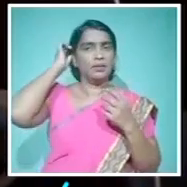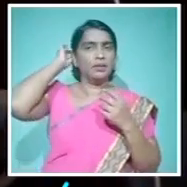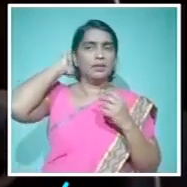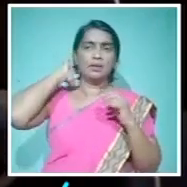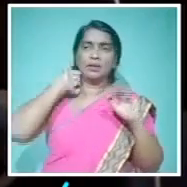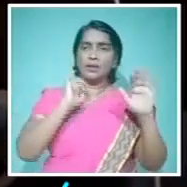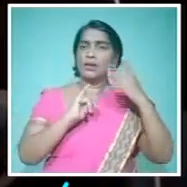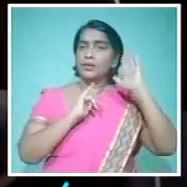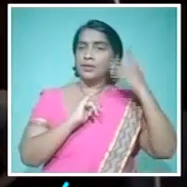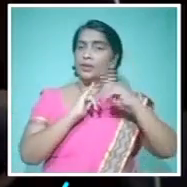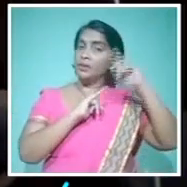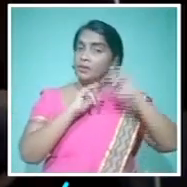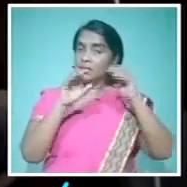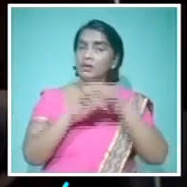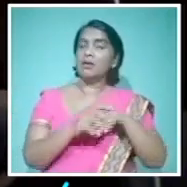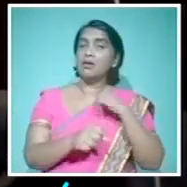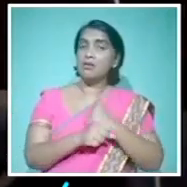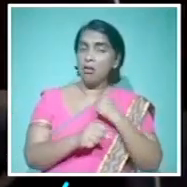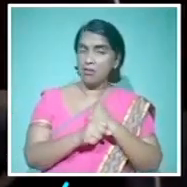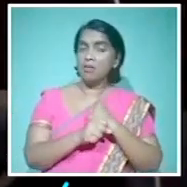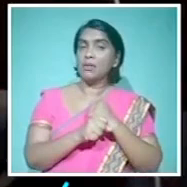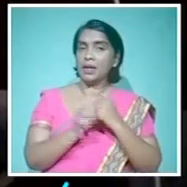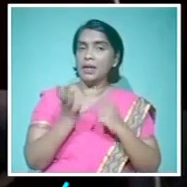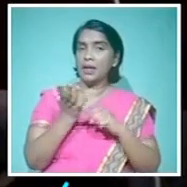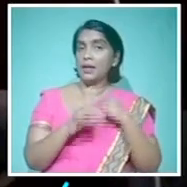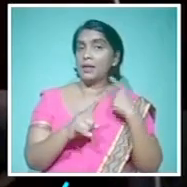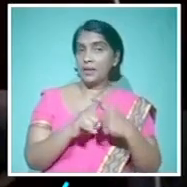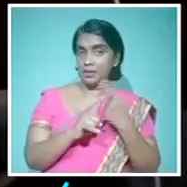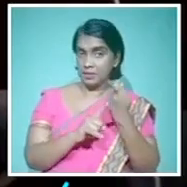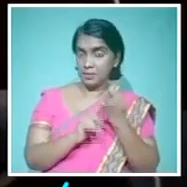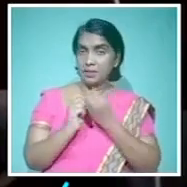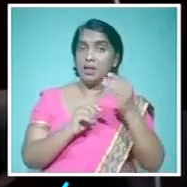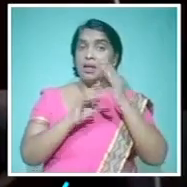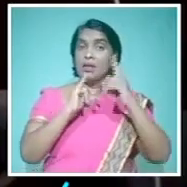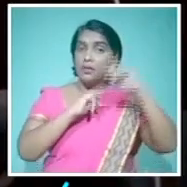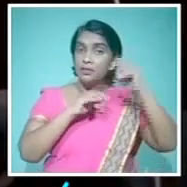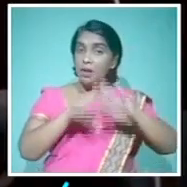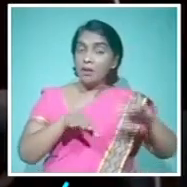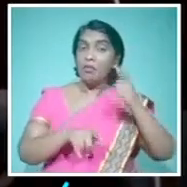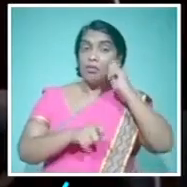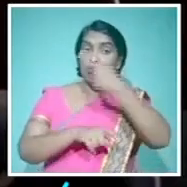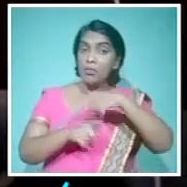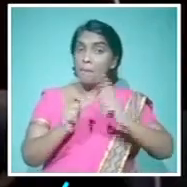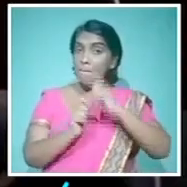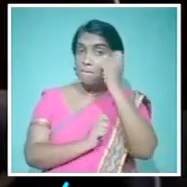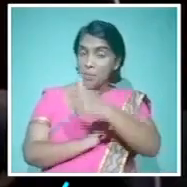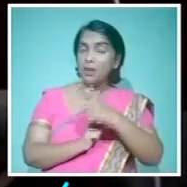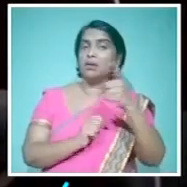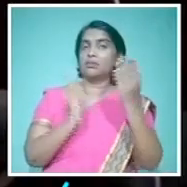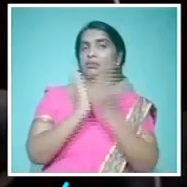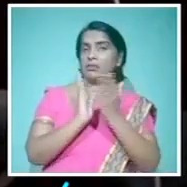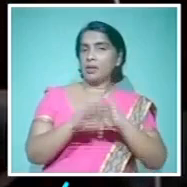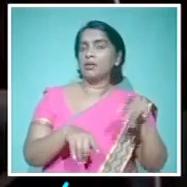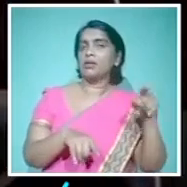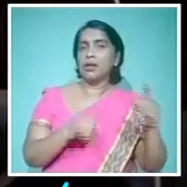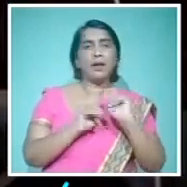विशेष विश्वविद्यालय पौतन रजे बधु मुदली विश्वविद्यालय शिष्य इगन गण मेरटे जनता बधु मुदली